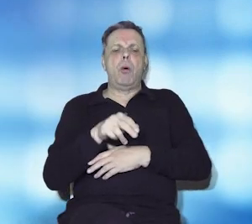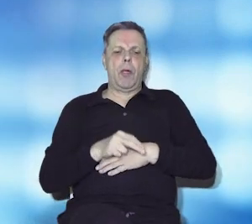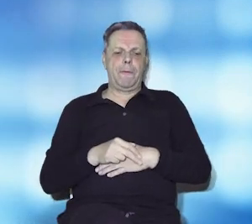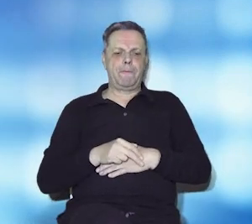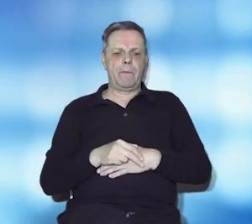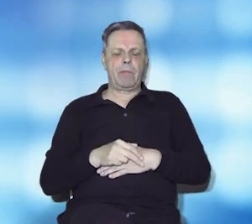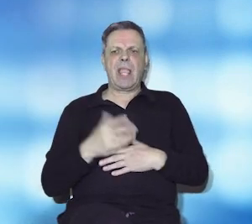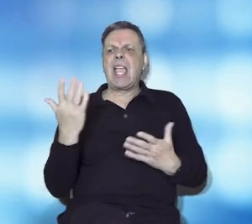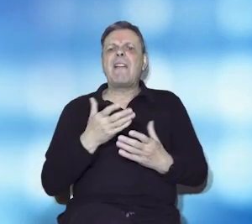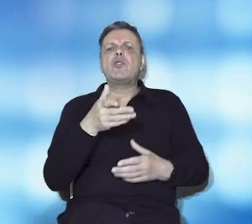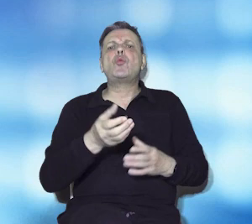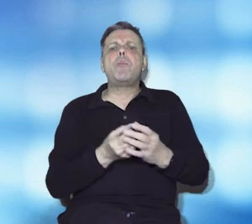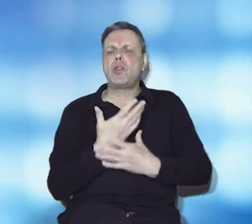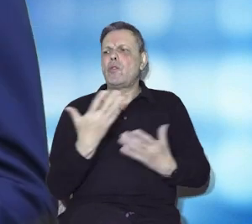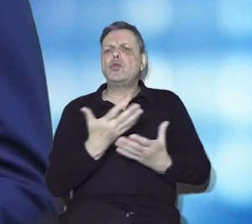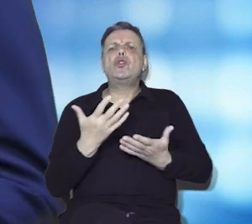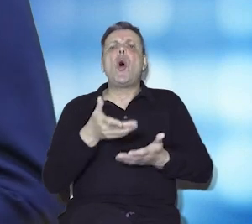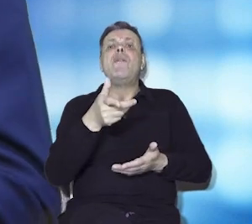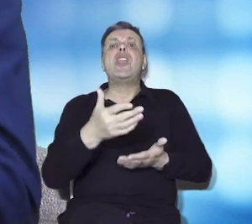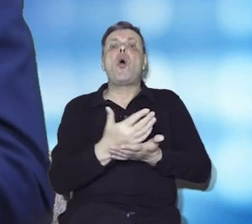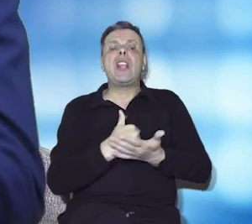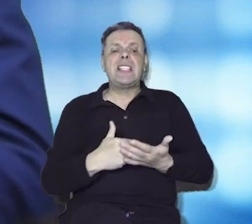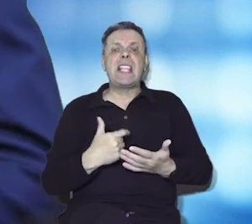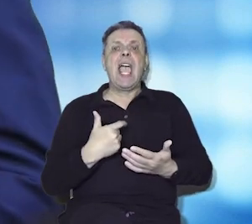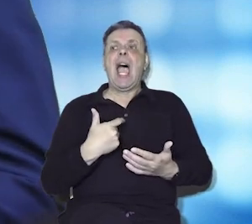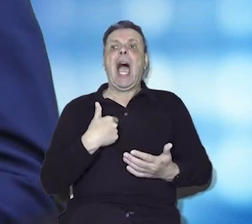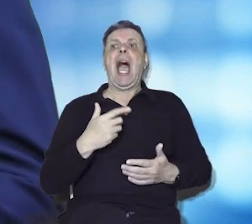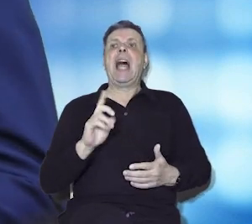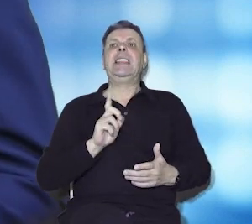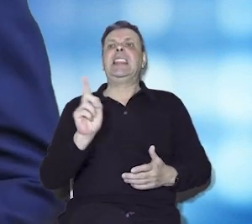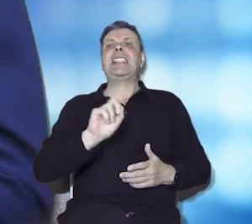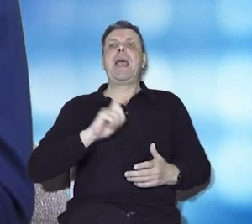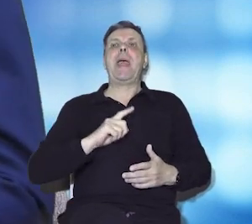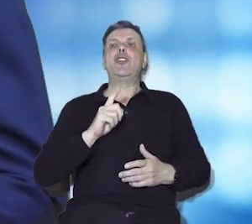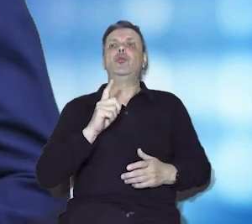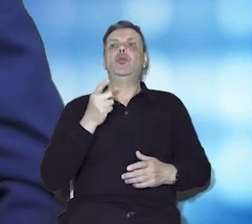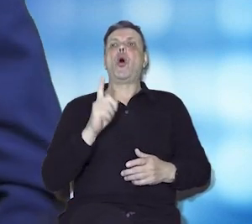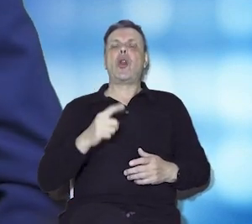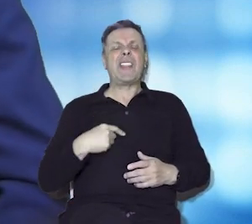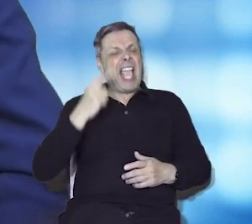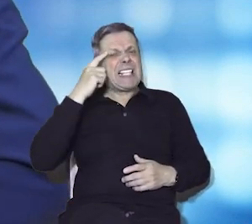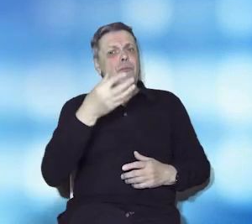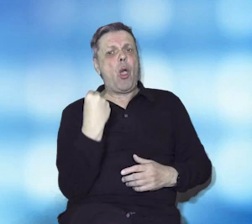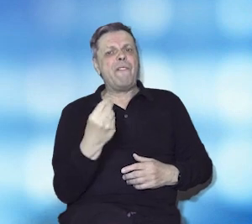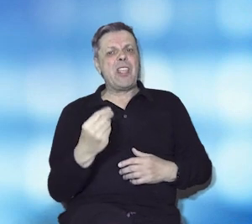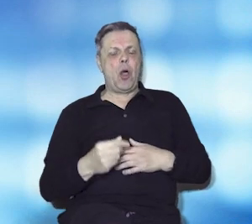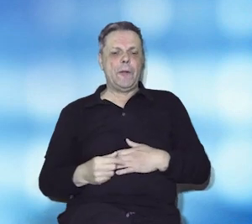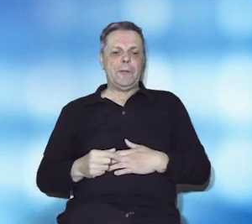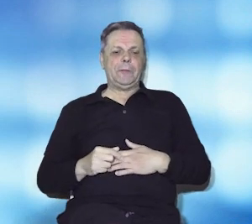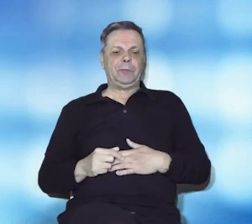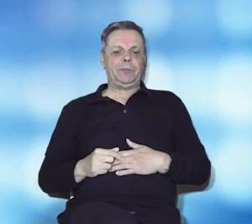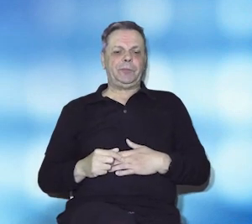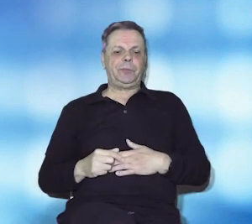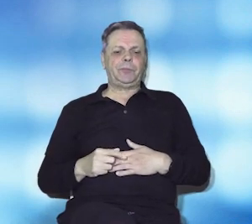to proizvodi? Što to koristite, a da me ne otrujete? Znam da je ukusno, jer sam kušao. Zato sam vas i pozvao, goste. Pa gledajte, ovi